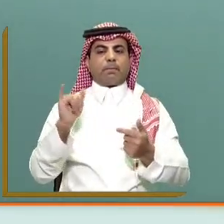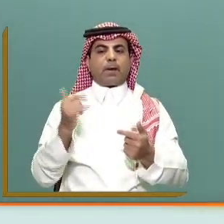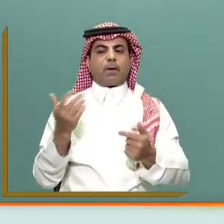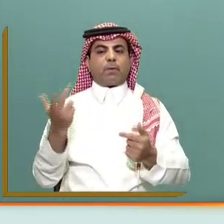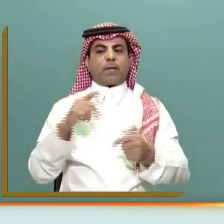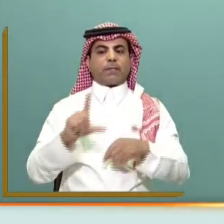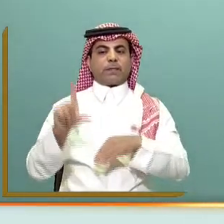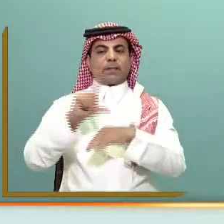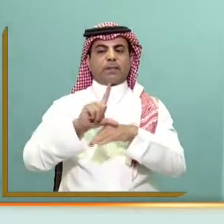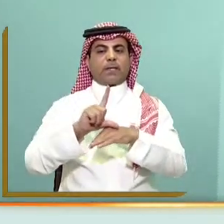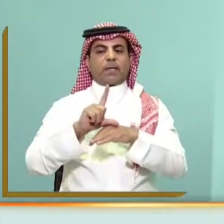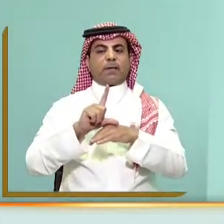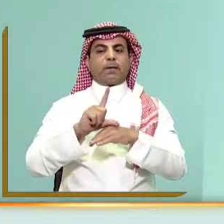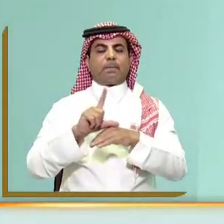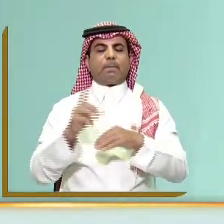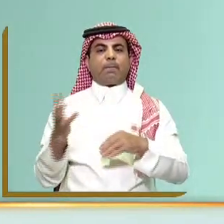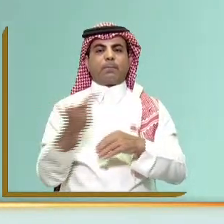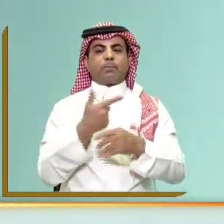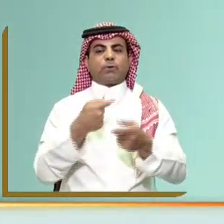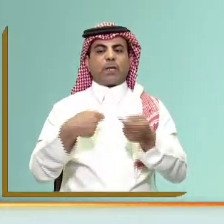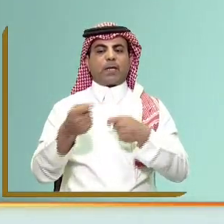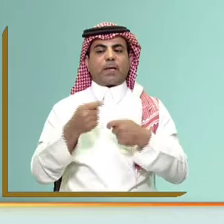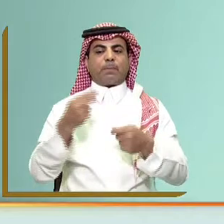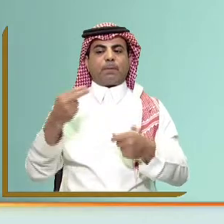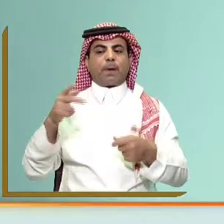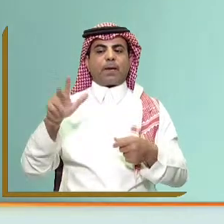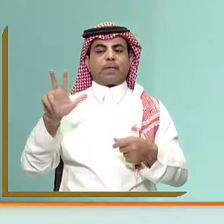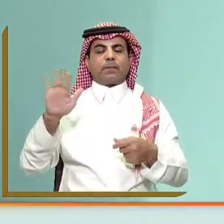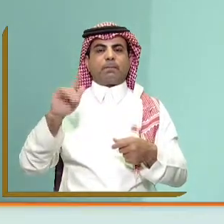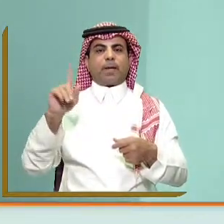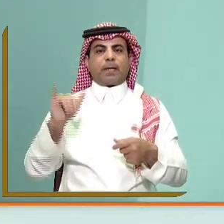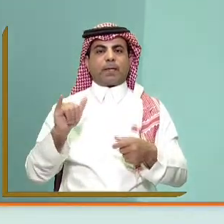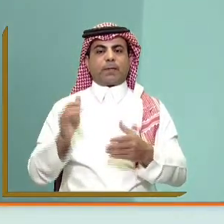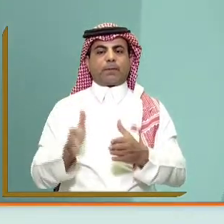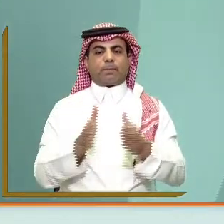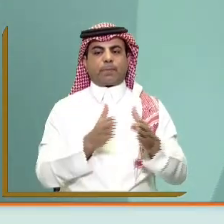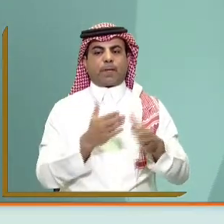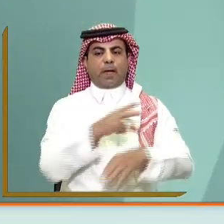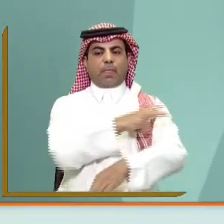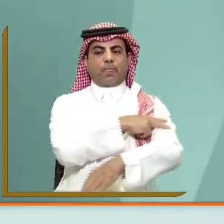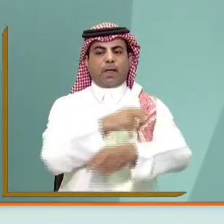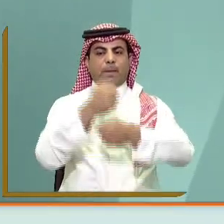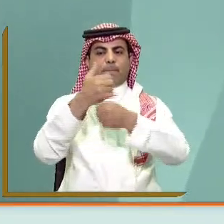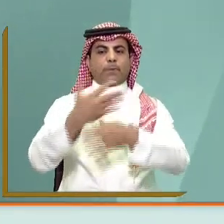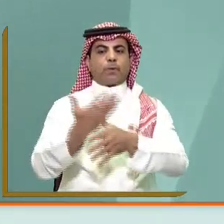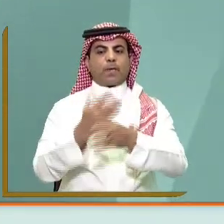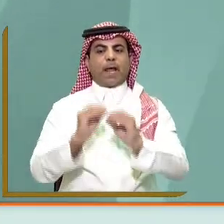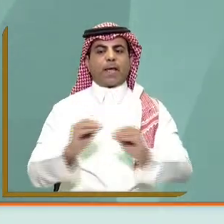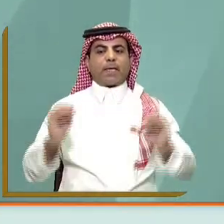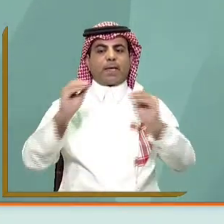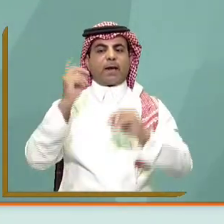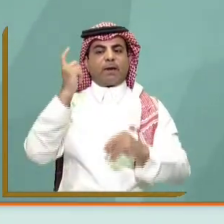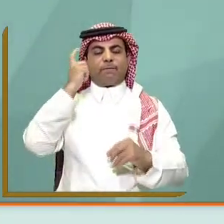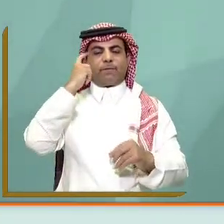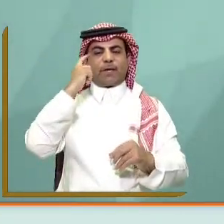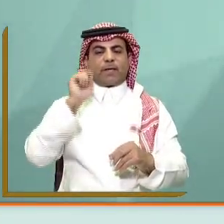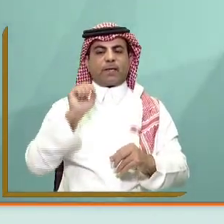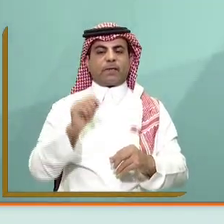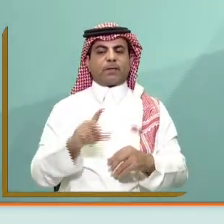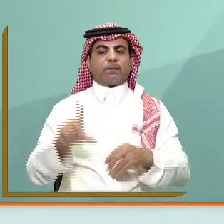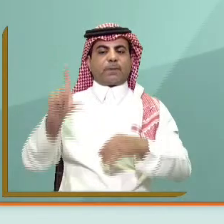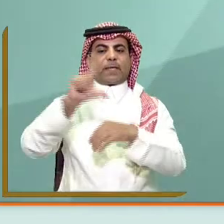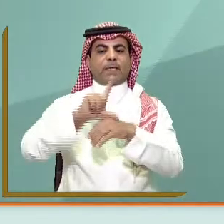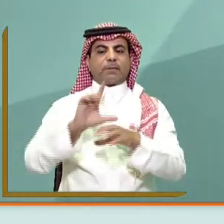والرئيس التنفيذي لهيئة المحتوى المحلي والمشتريات الحكومية عبد الرحمن سماري أعضاء في مجلس إدارة الهيئة السعودية للملكية